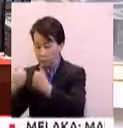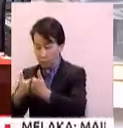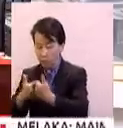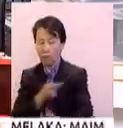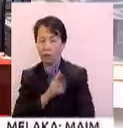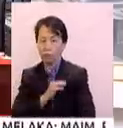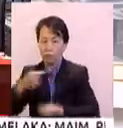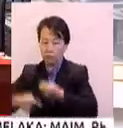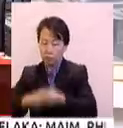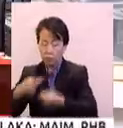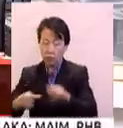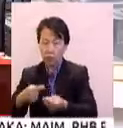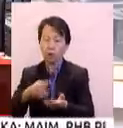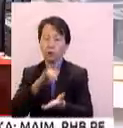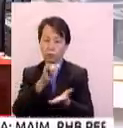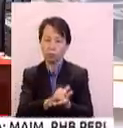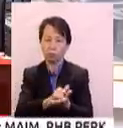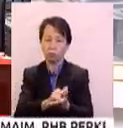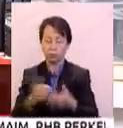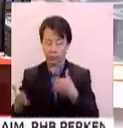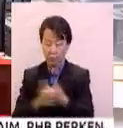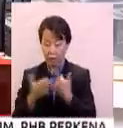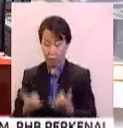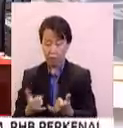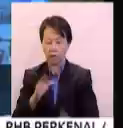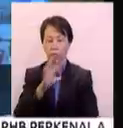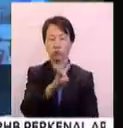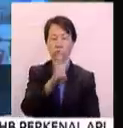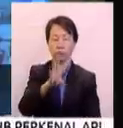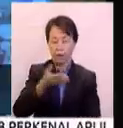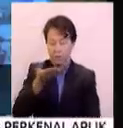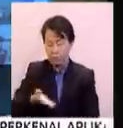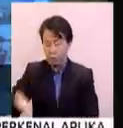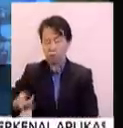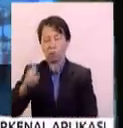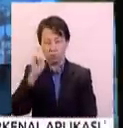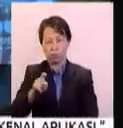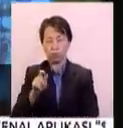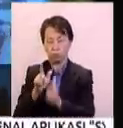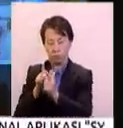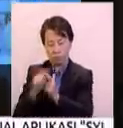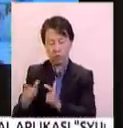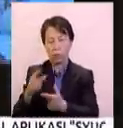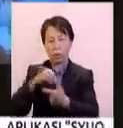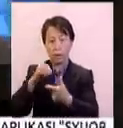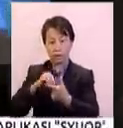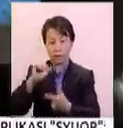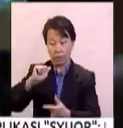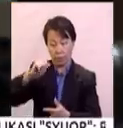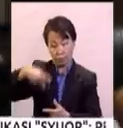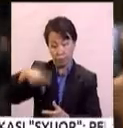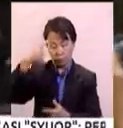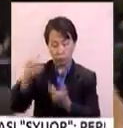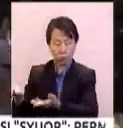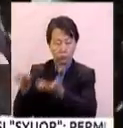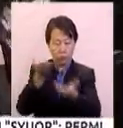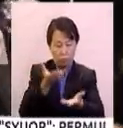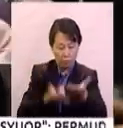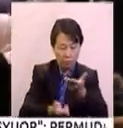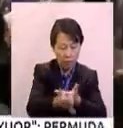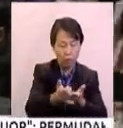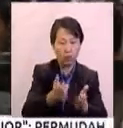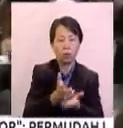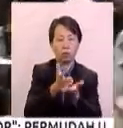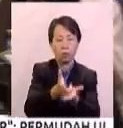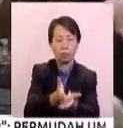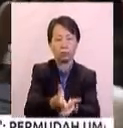kementerian mengenai perkara tersebut. Sehingga kini 74 barangan yang memerlukan kelulusan atau AP untuk dibawa masuk ke pelabuhan